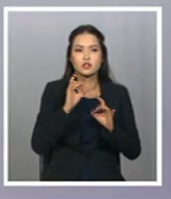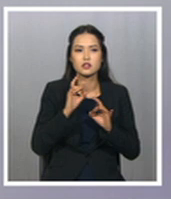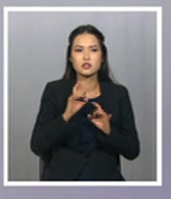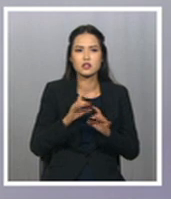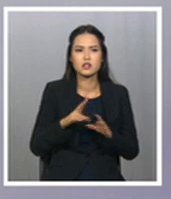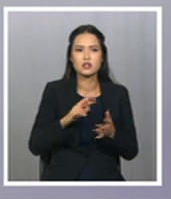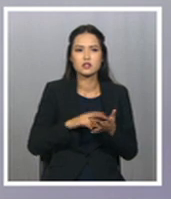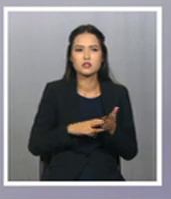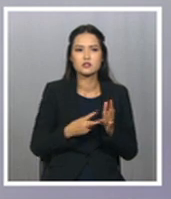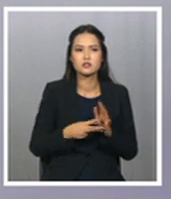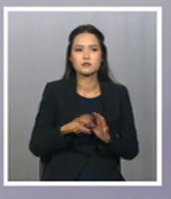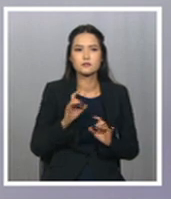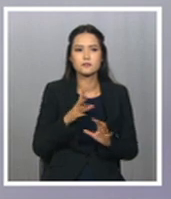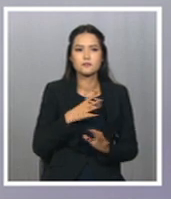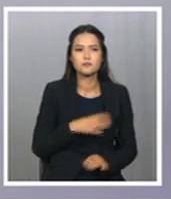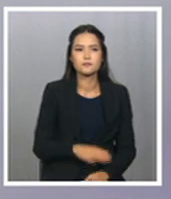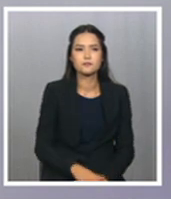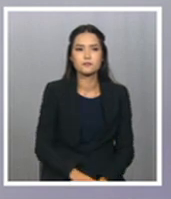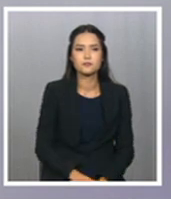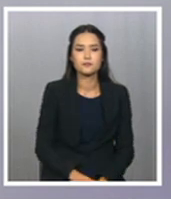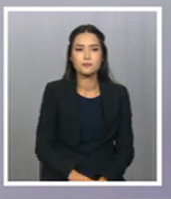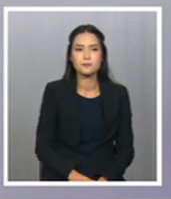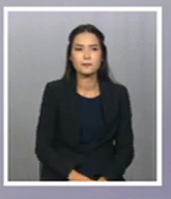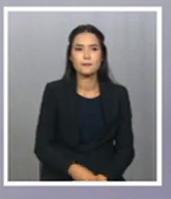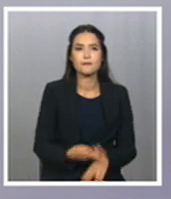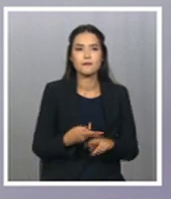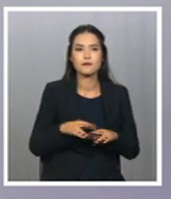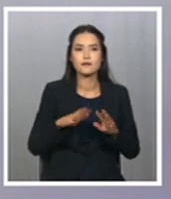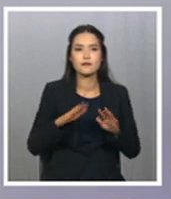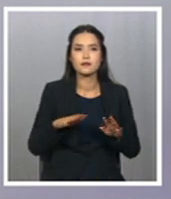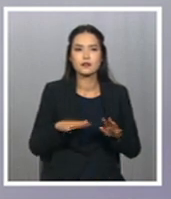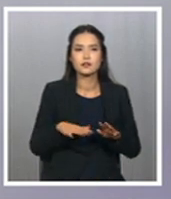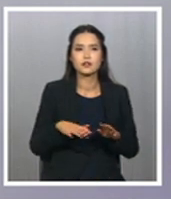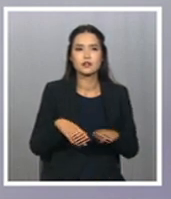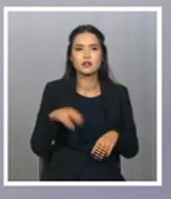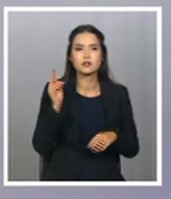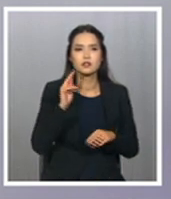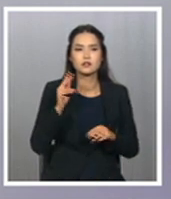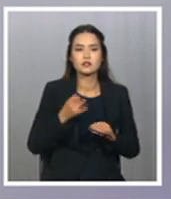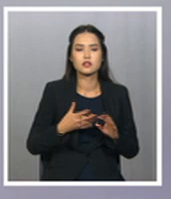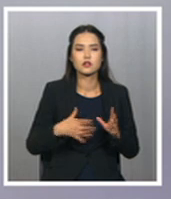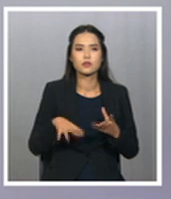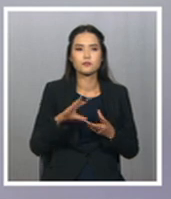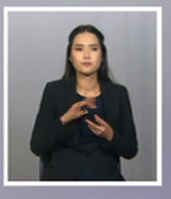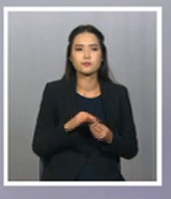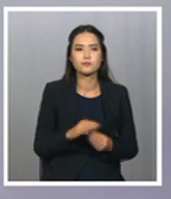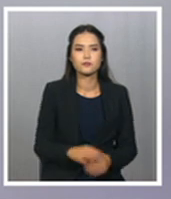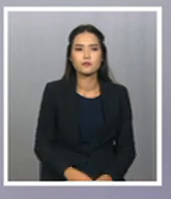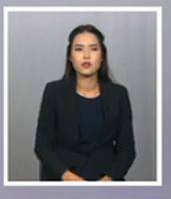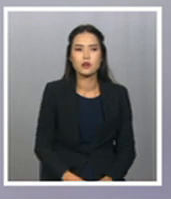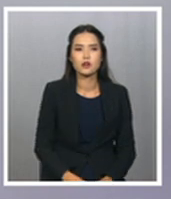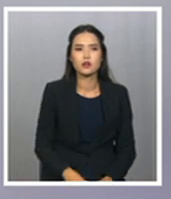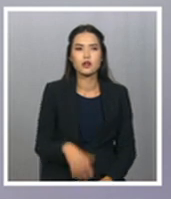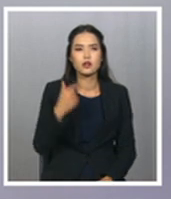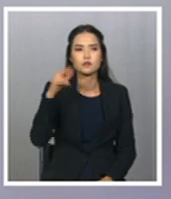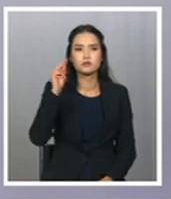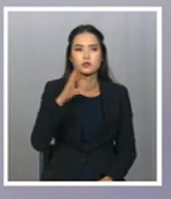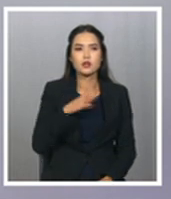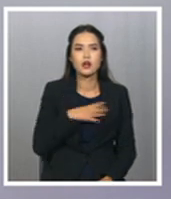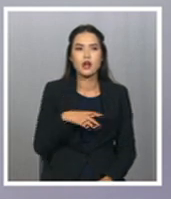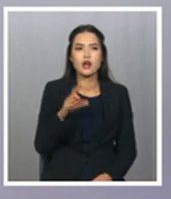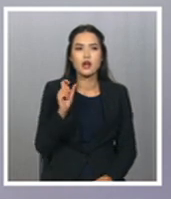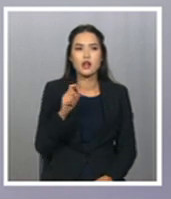кем соқпайды. Сонымен оқушылар, бүгінгі сабағымызды қорытындылайық. Бүгінгі сабақта